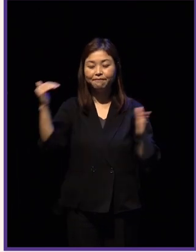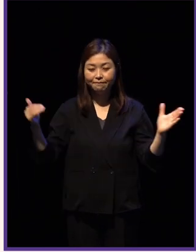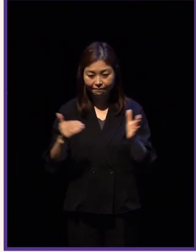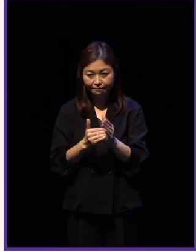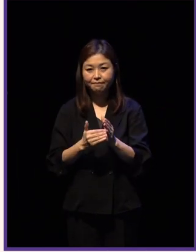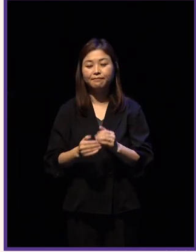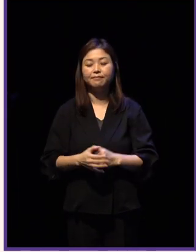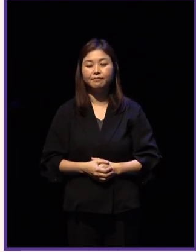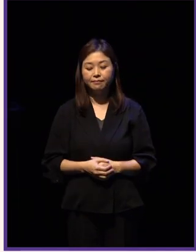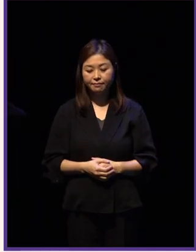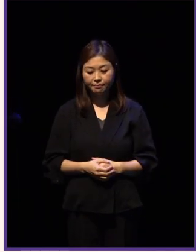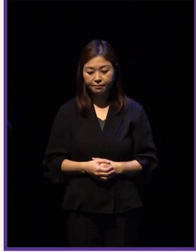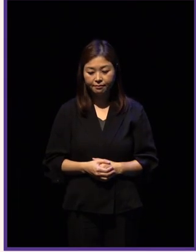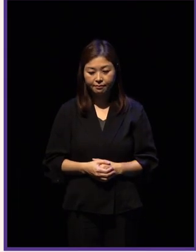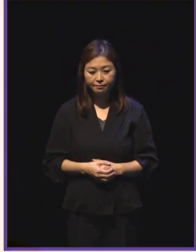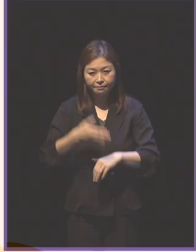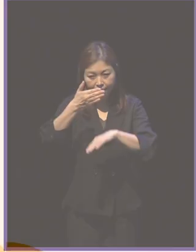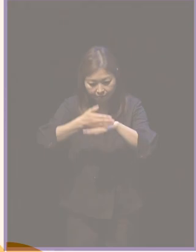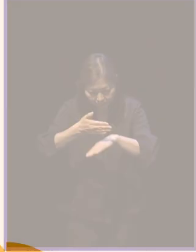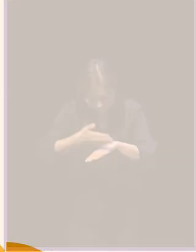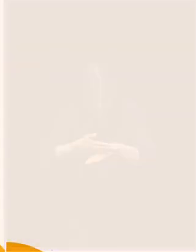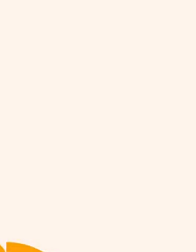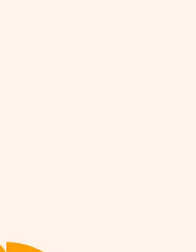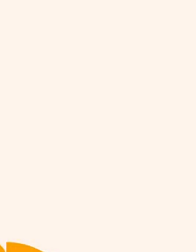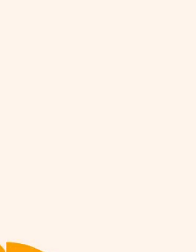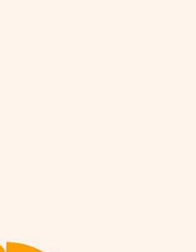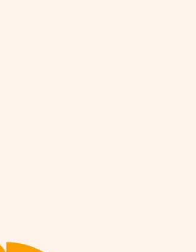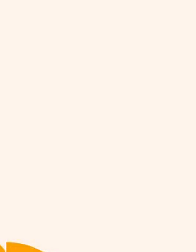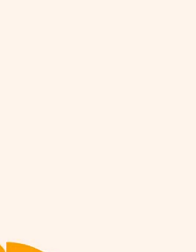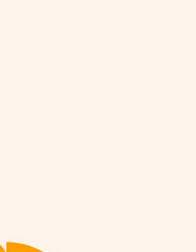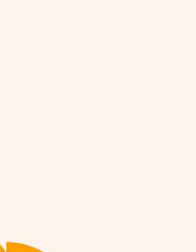분야 지원사업에 대한 설명을 마치겠습니다 감사합니다